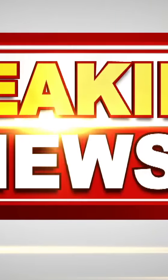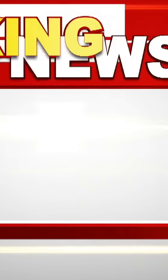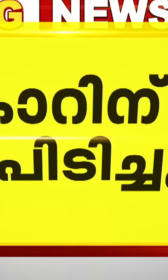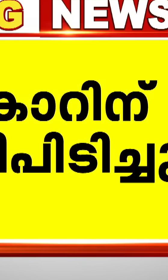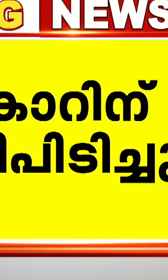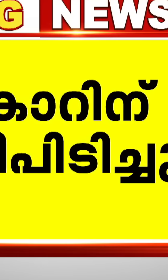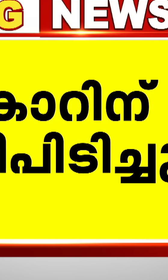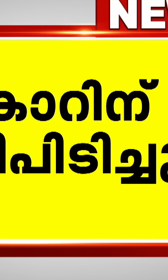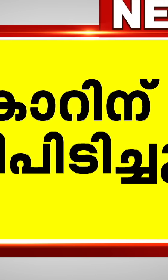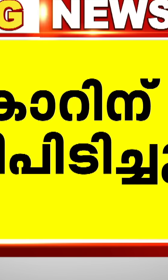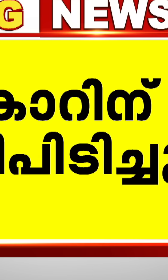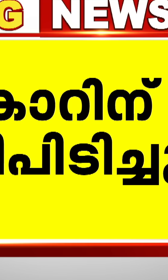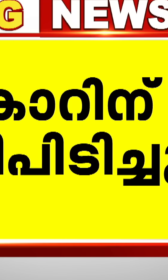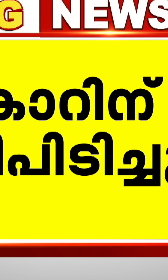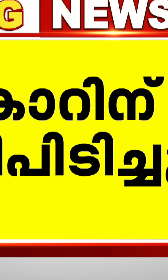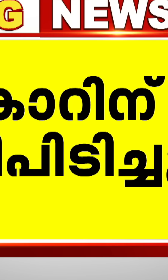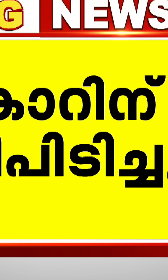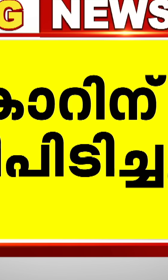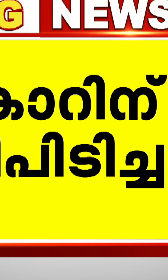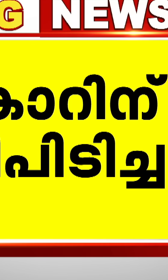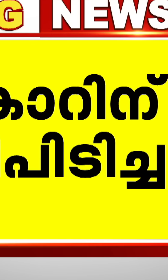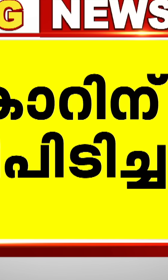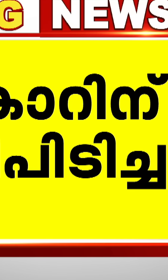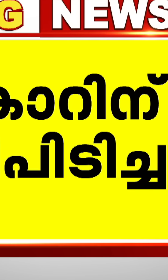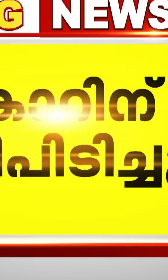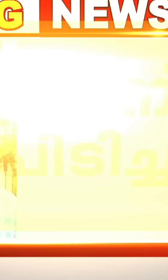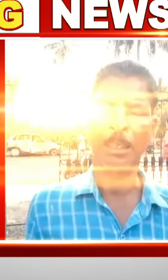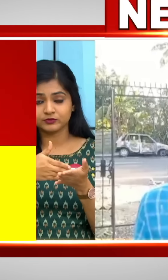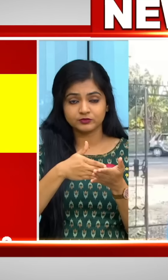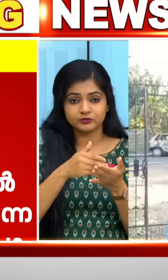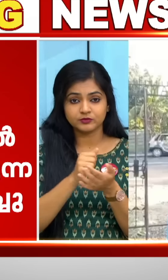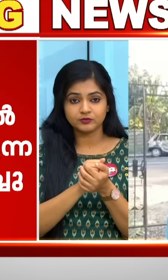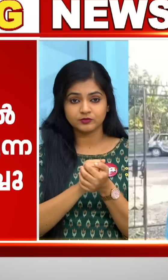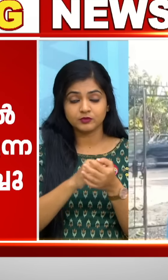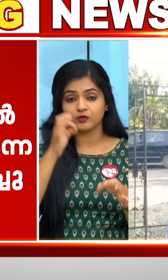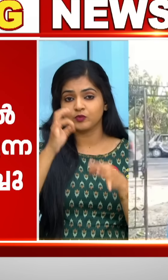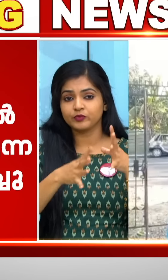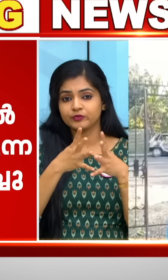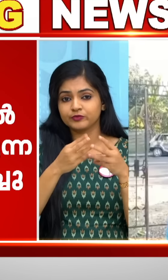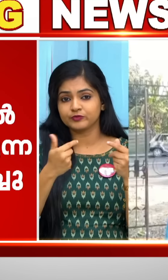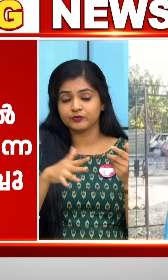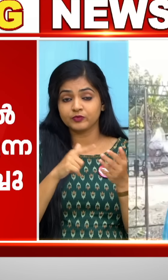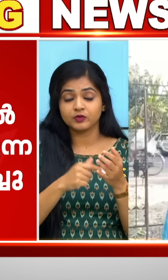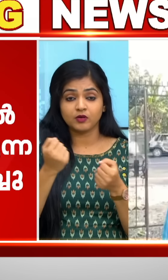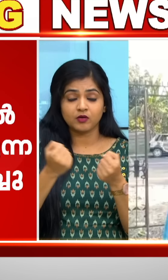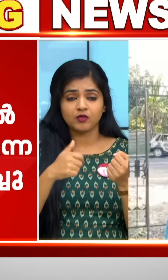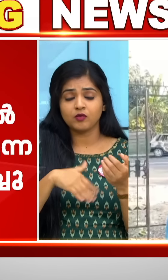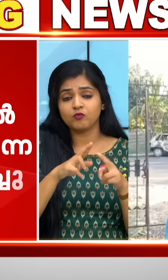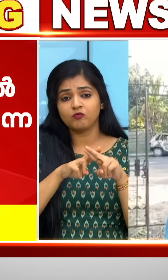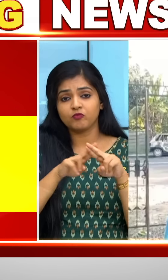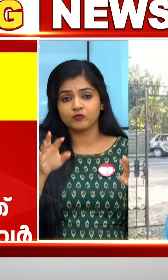യൂണിറ്റ് കൊണ്ടുവന്ന് അങ്ങനെ 3 യൂണിറ്റ് കൊണ്ടുവന്നാണ് വണ്ടി തീ അണക്കിയത്. വണ്ടി ഇപ്പോൾ ഭാഗ്യമായിട്ടെല്ലാം